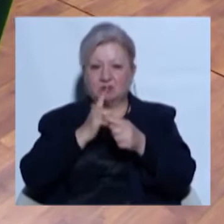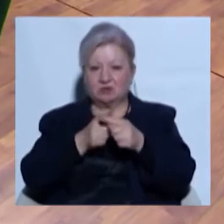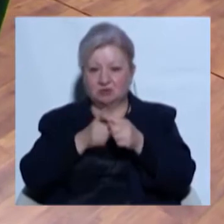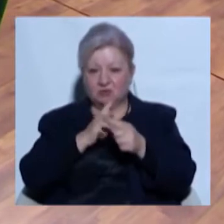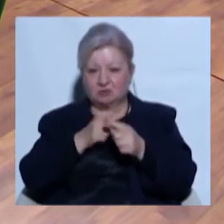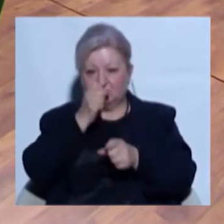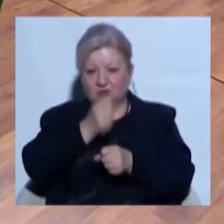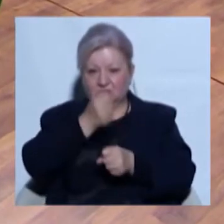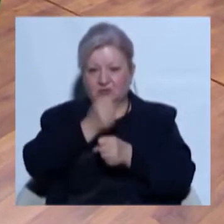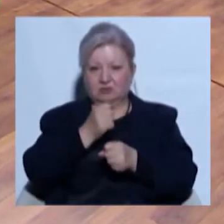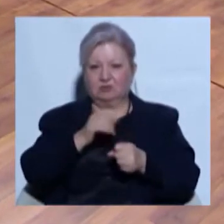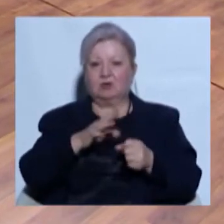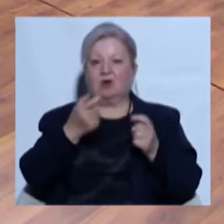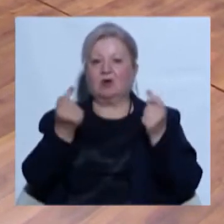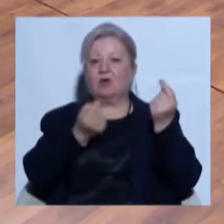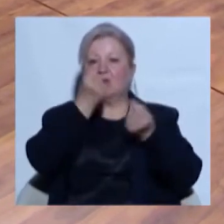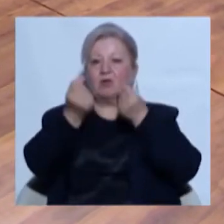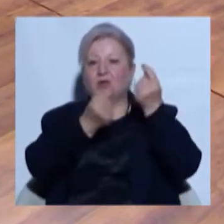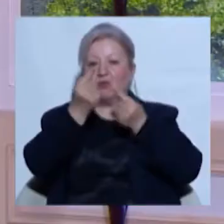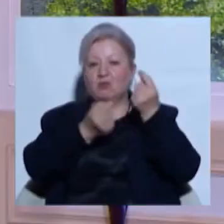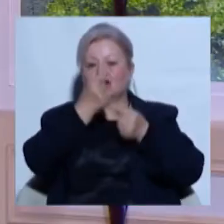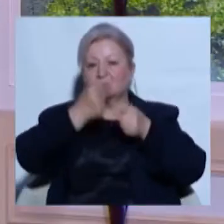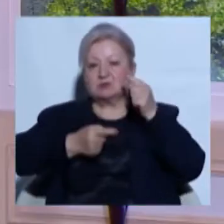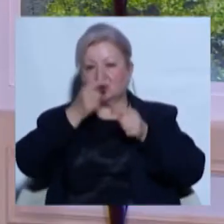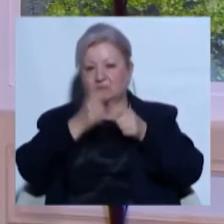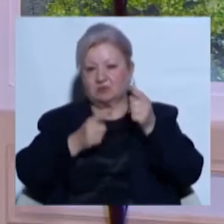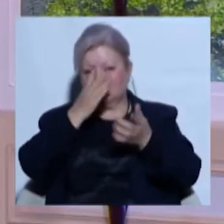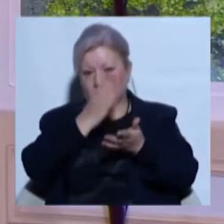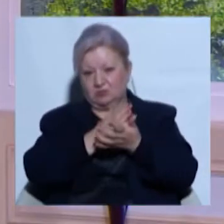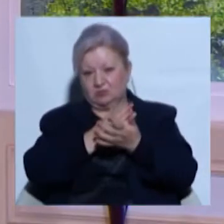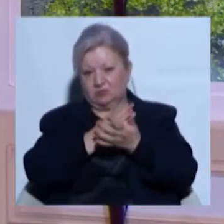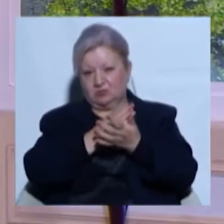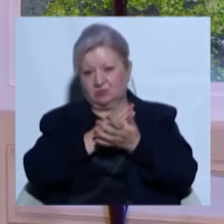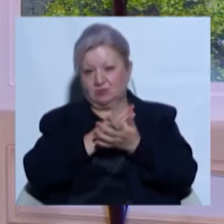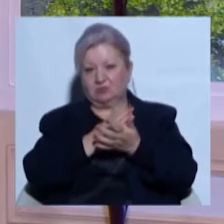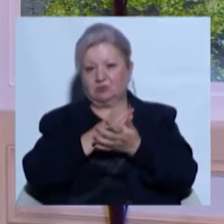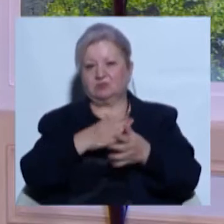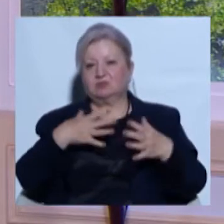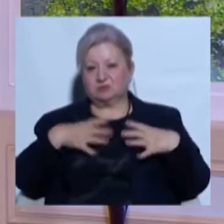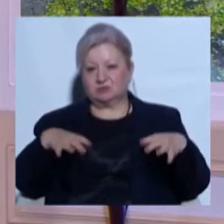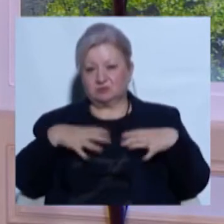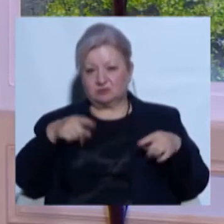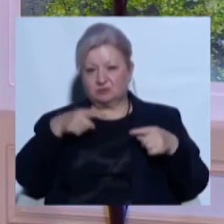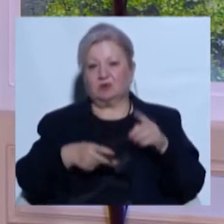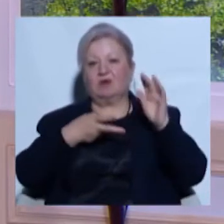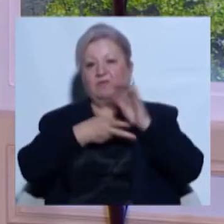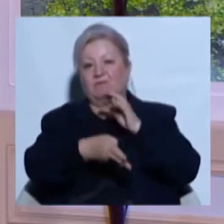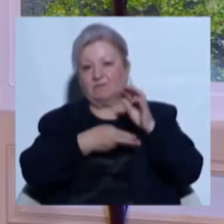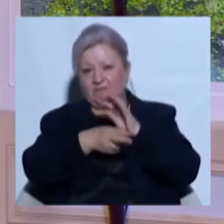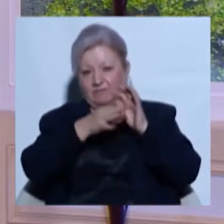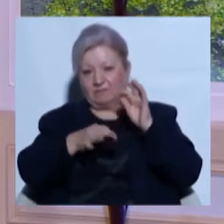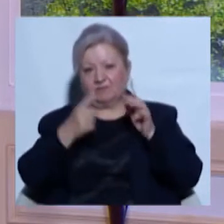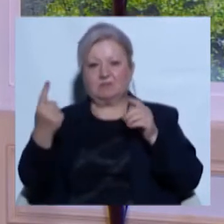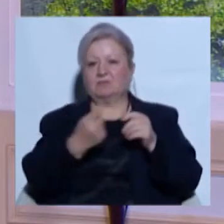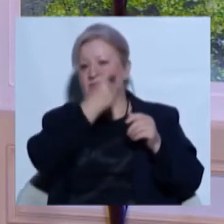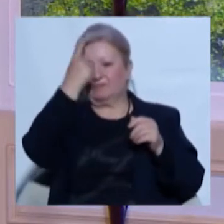რომ ხორბლის სამშობლოდ გვაღიარებდნენ, ერთ-ერთ სამშობლოდ ყოველ შემთხვევაში და ვაზისა და ღვინის სამშობლოდ კი